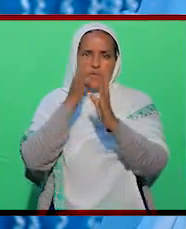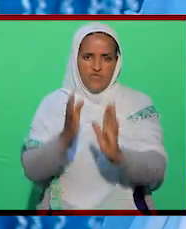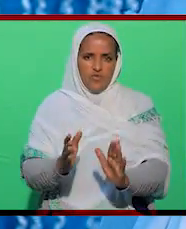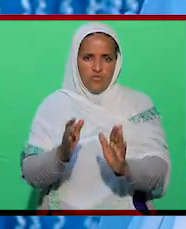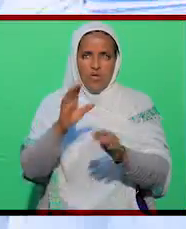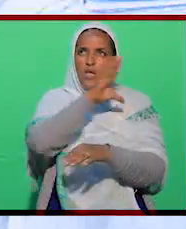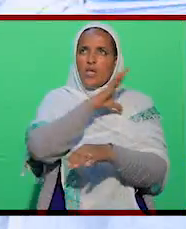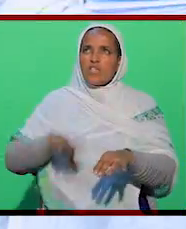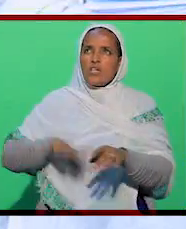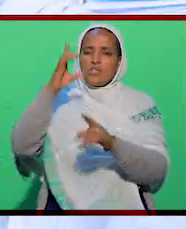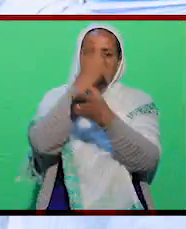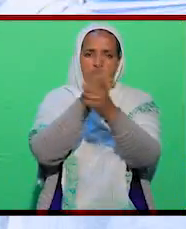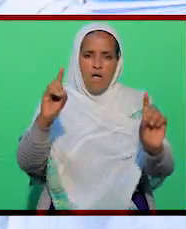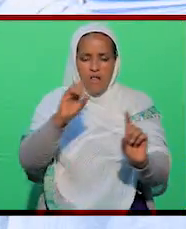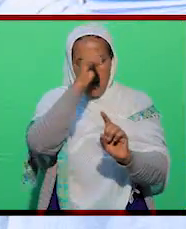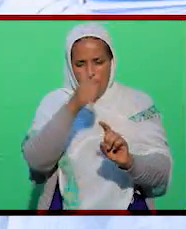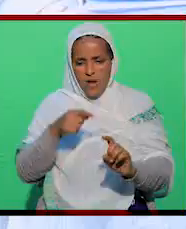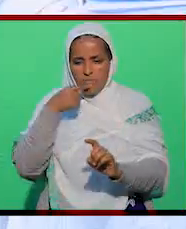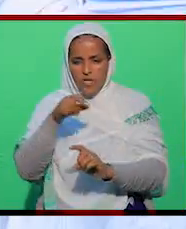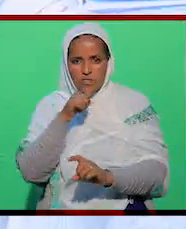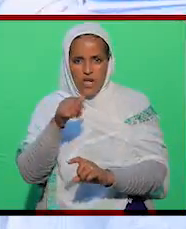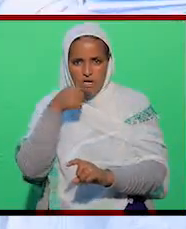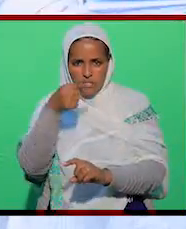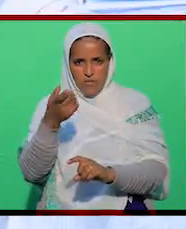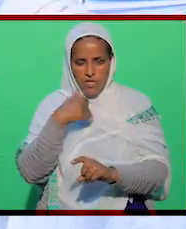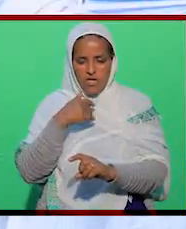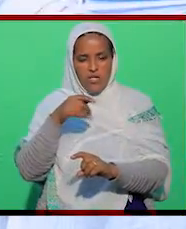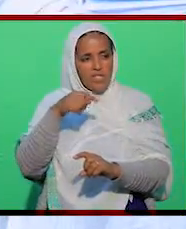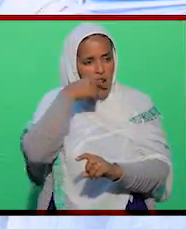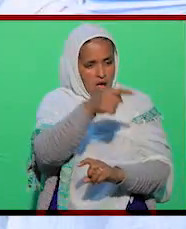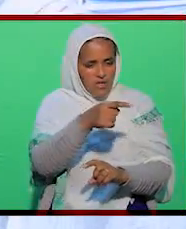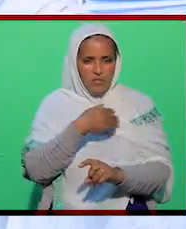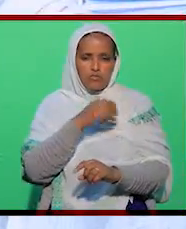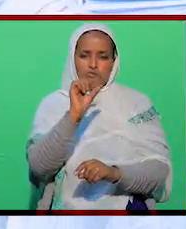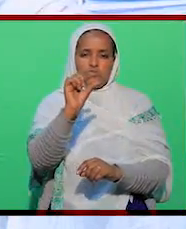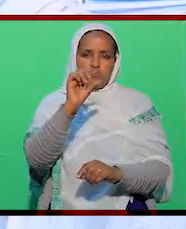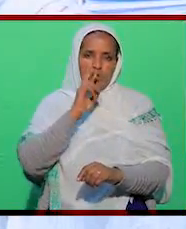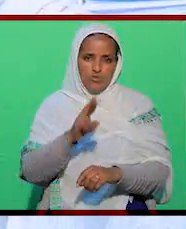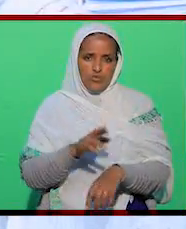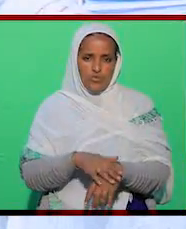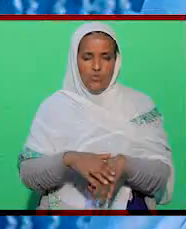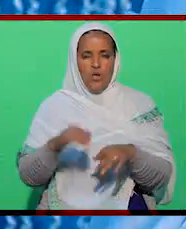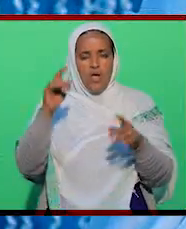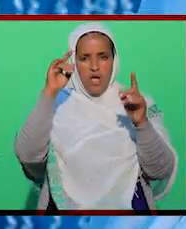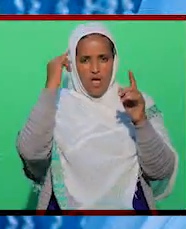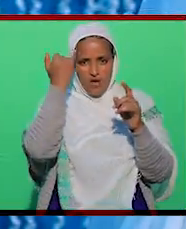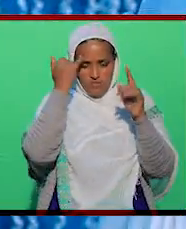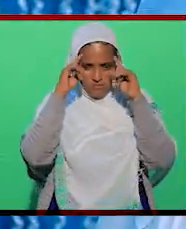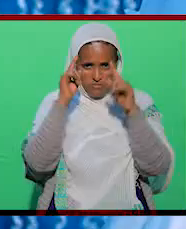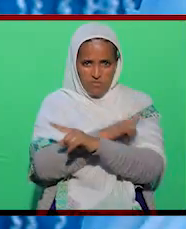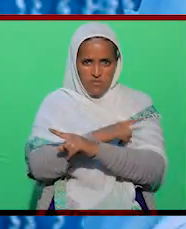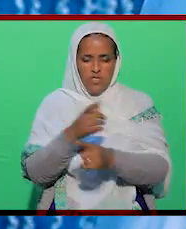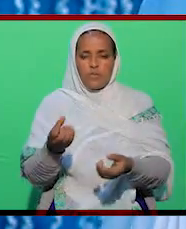አላማ መንፈሳዊ ነዋ። ጌታችን እኮ ከሚፈጉሳቸው ብዙዎቹ ለማንም አትናገር ይላቸው ነበር እንጂ ተናገር ያላቸው በጣም ጥቂቶች ናቸው።